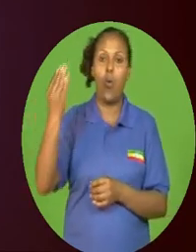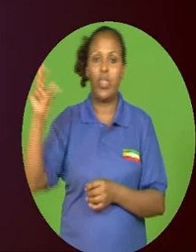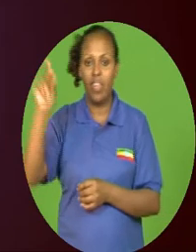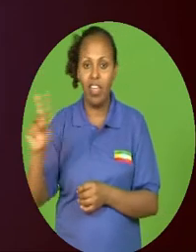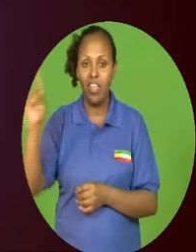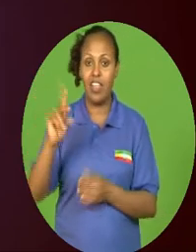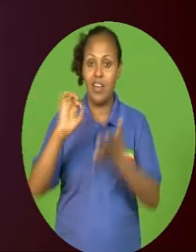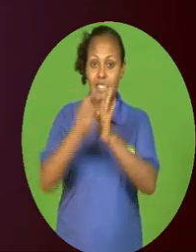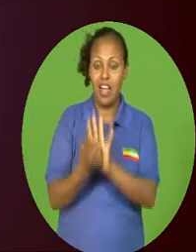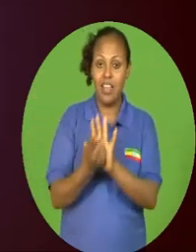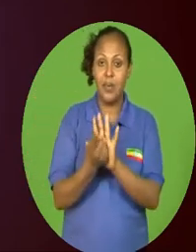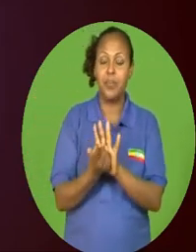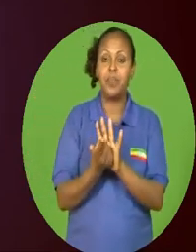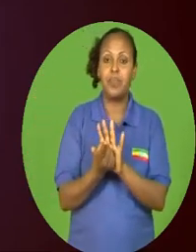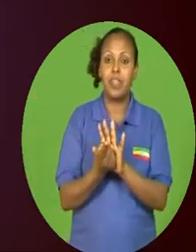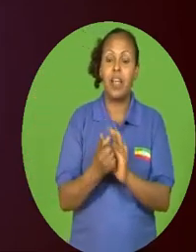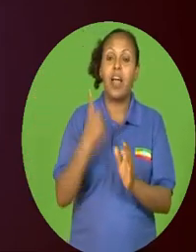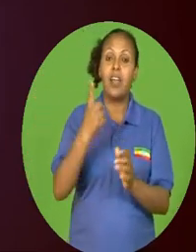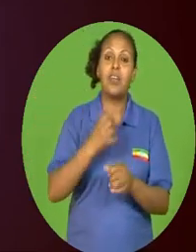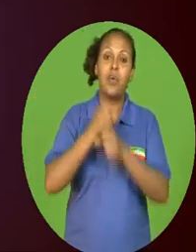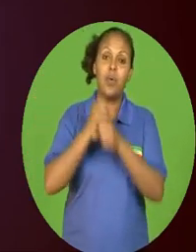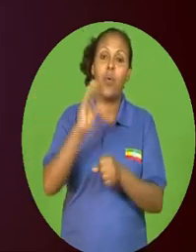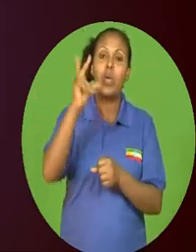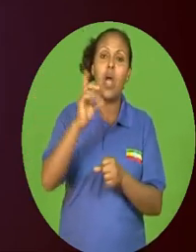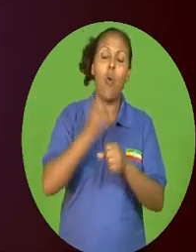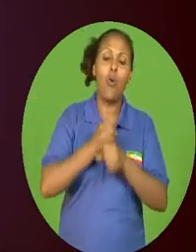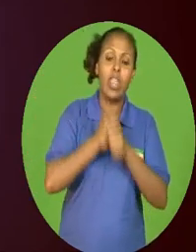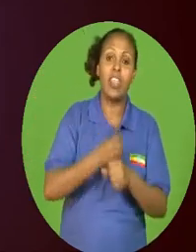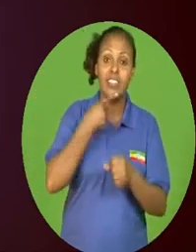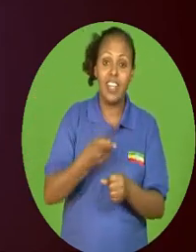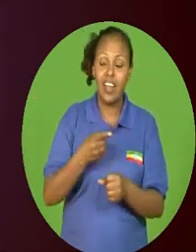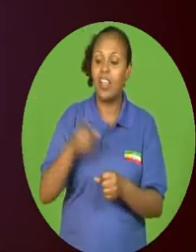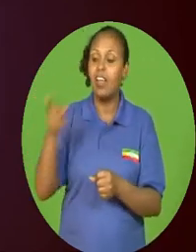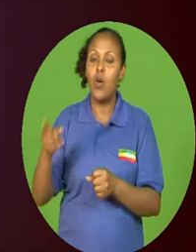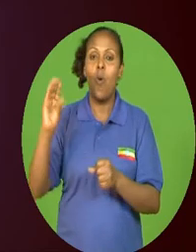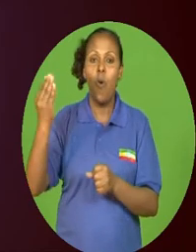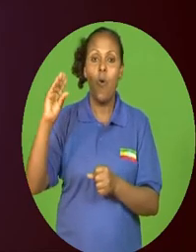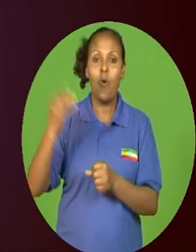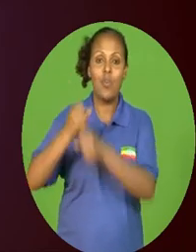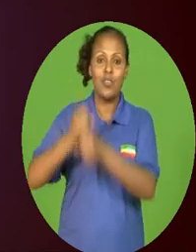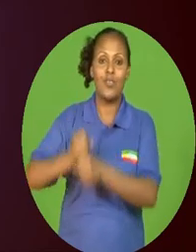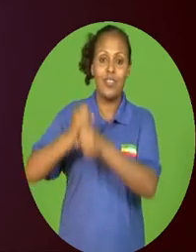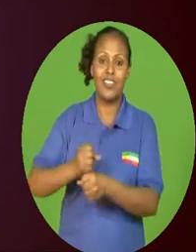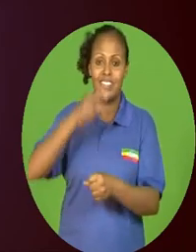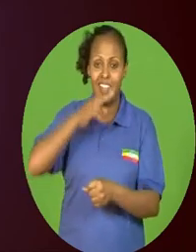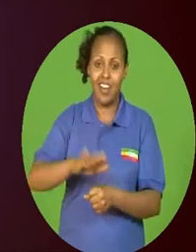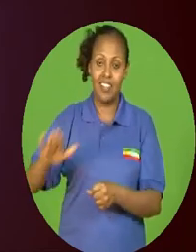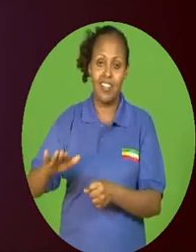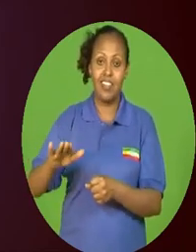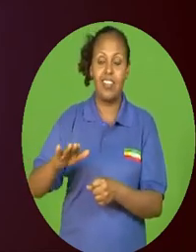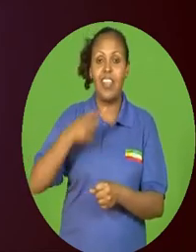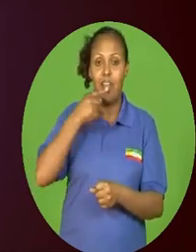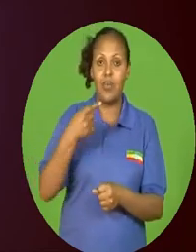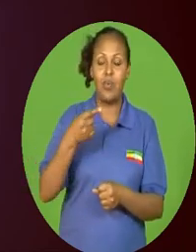ሆዬ ሆዬ። ለምሳሌ አቀንቃኝ ሆያ ሆዬ ሲል ተቀባይ ሆ ወይም